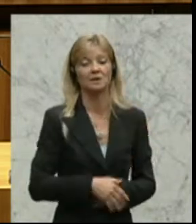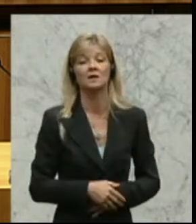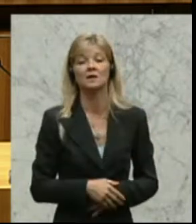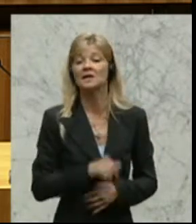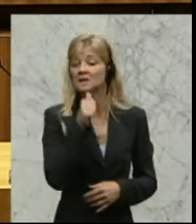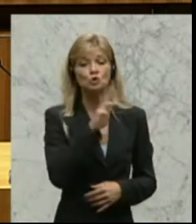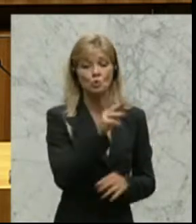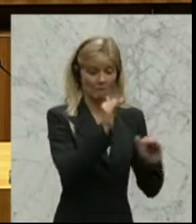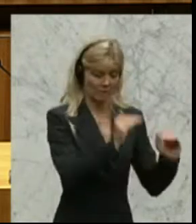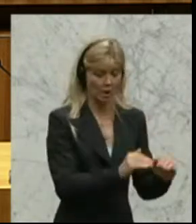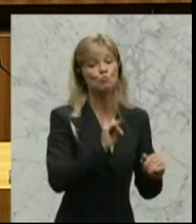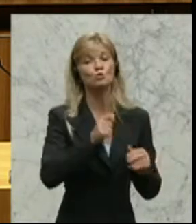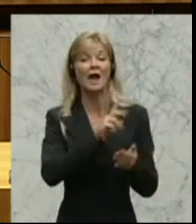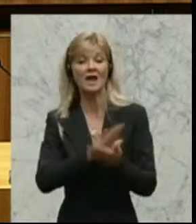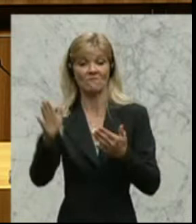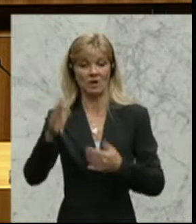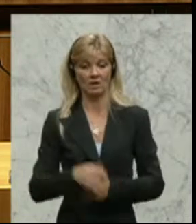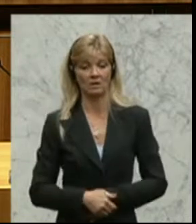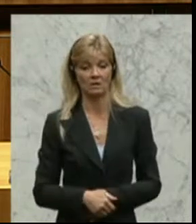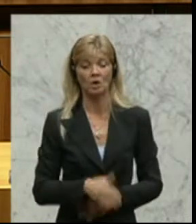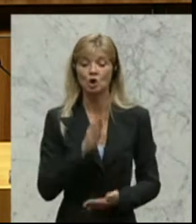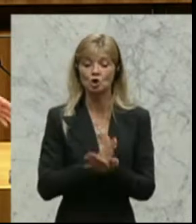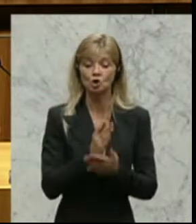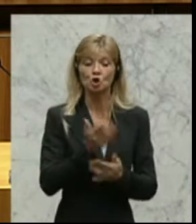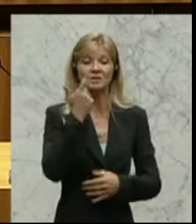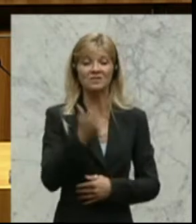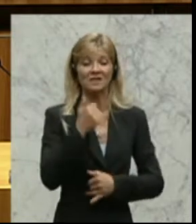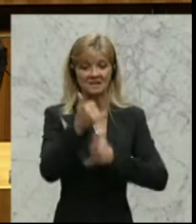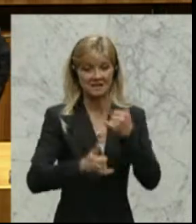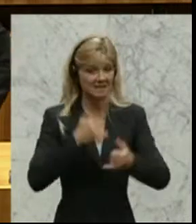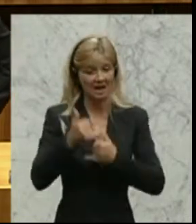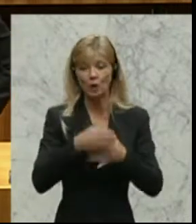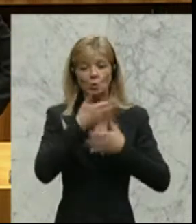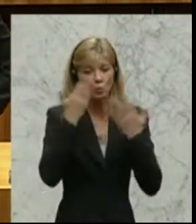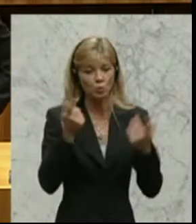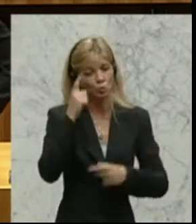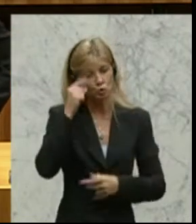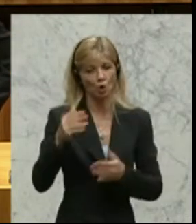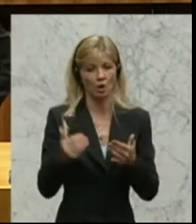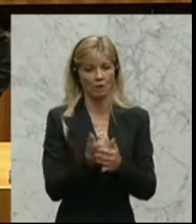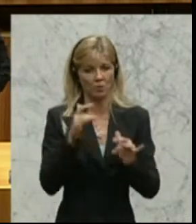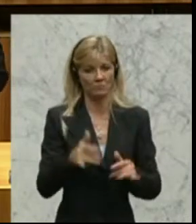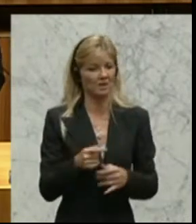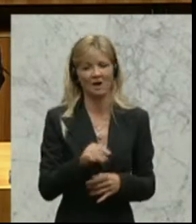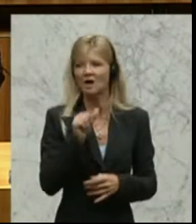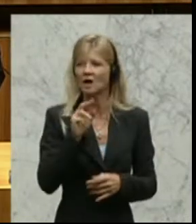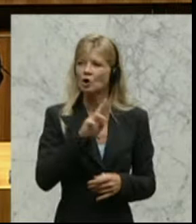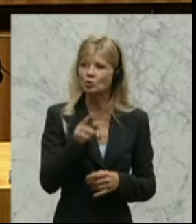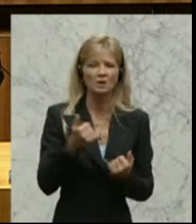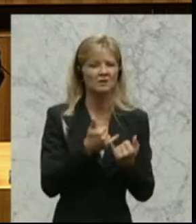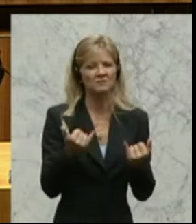20 Jahren hat dieses Land in Wort keine Steuerreform erlebt. Es sind immer nur konfuse, wahllose Änderungen